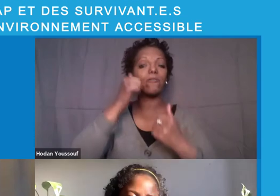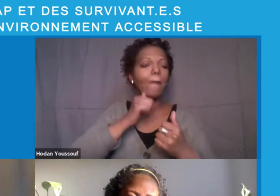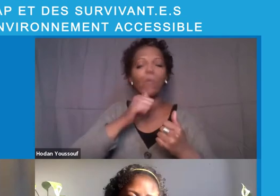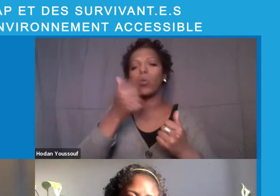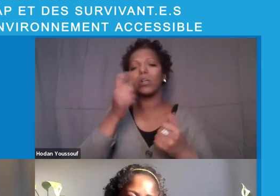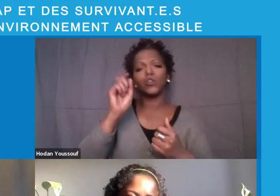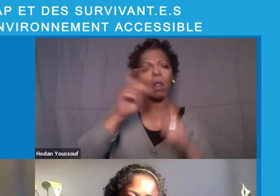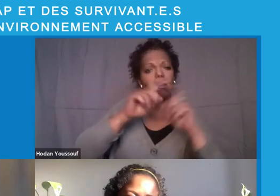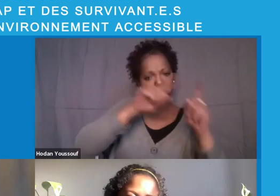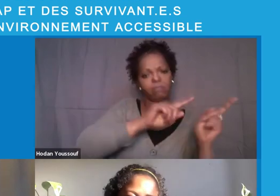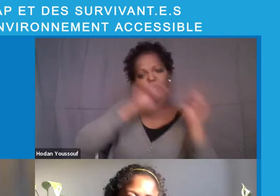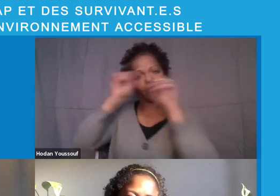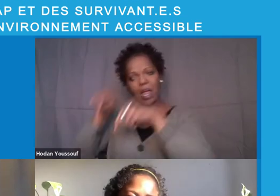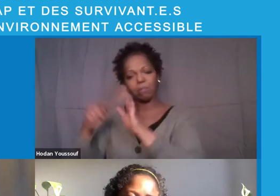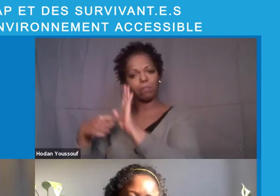manque d'outils dans les écoles.